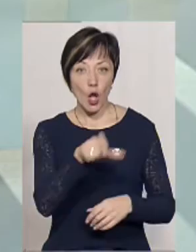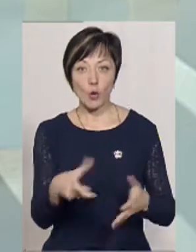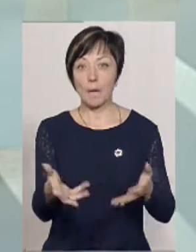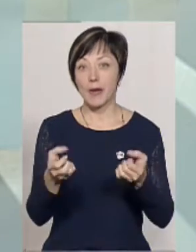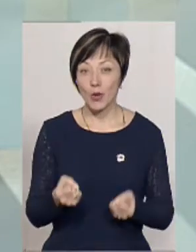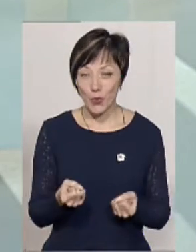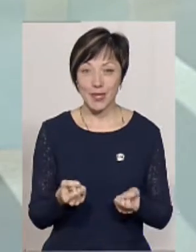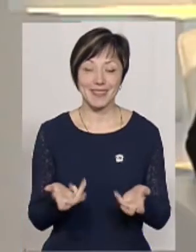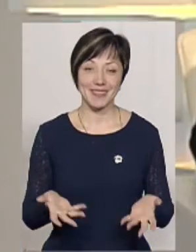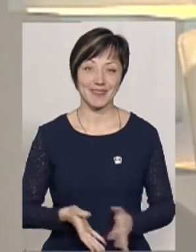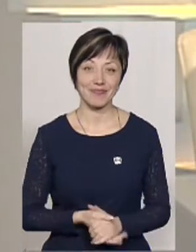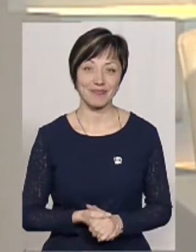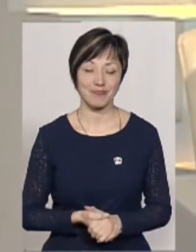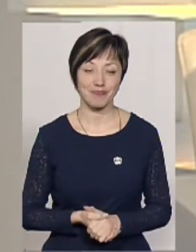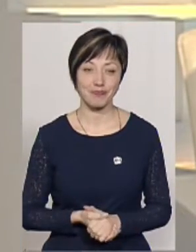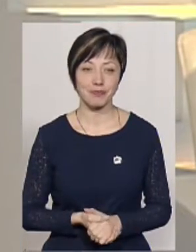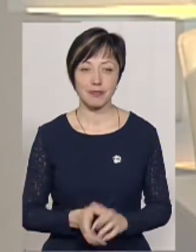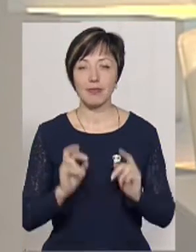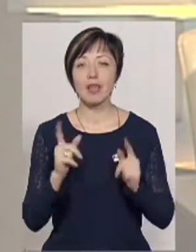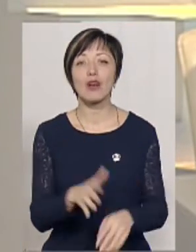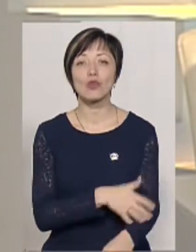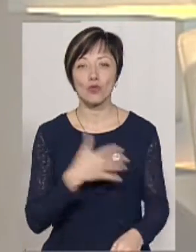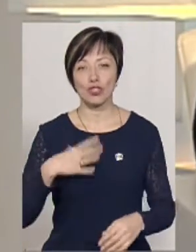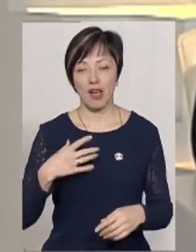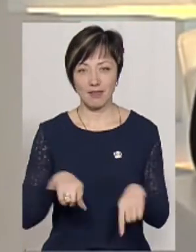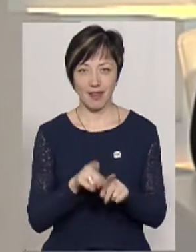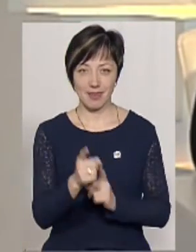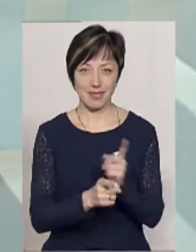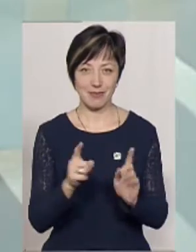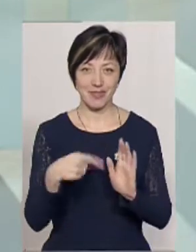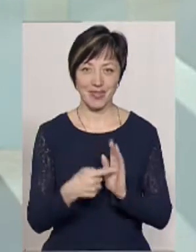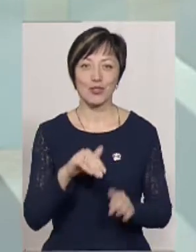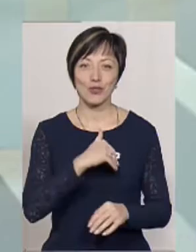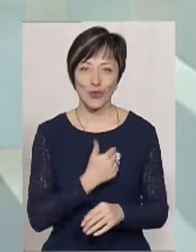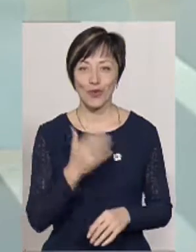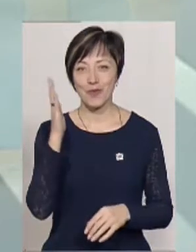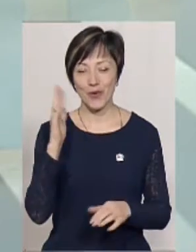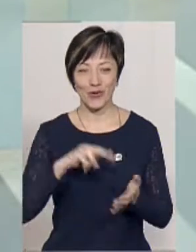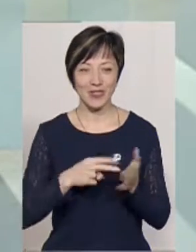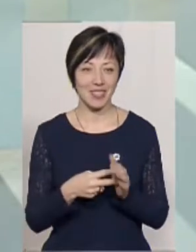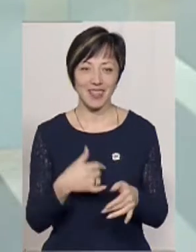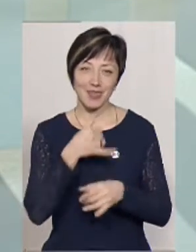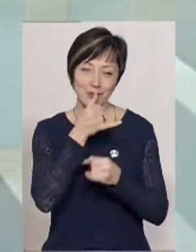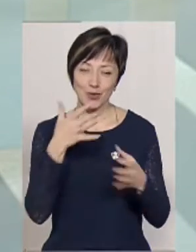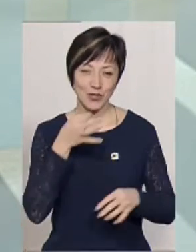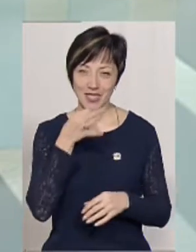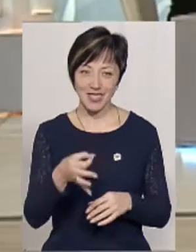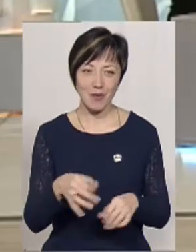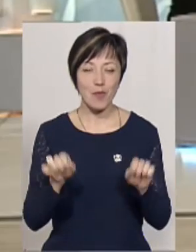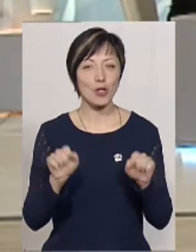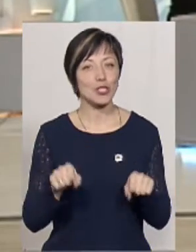беруть і... Як довго чекати нам таких змін? Ви хочете знову, щоб я прогнозував? Я не можу